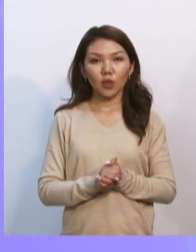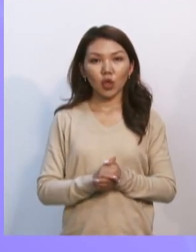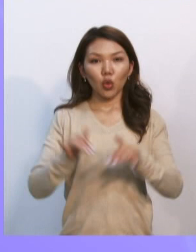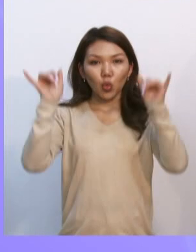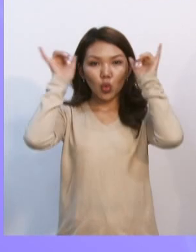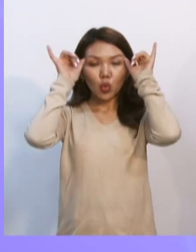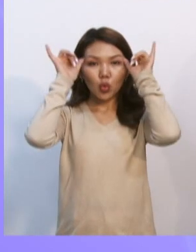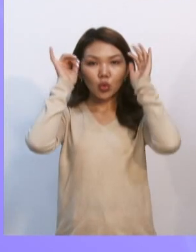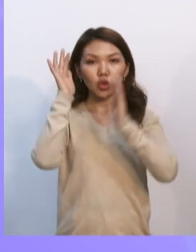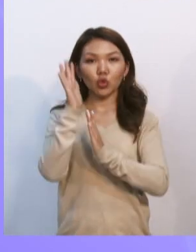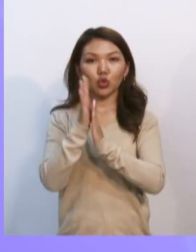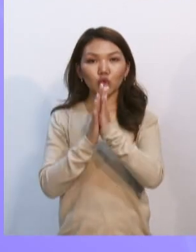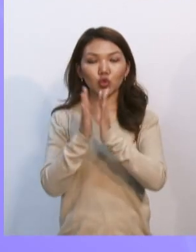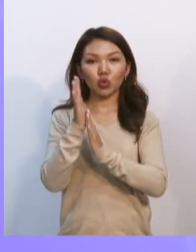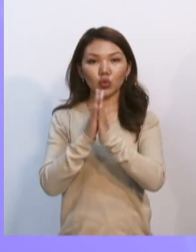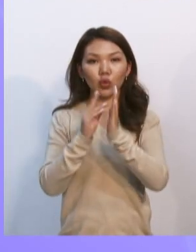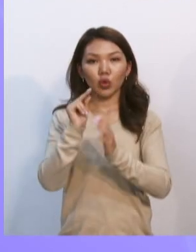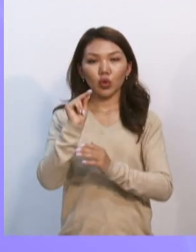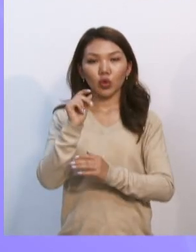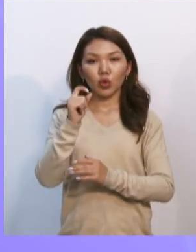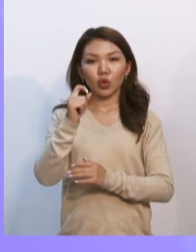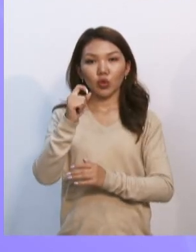Уй чөп жейт.